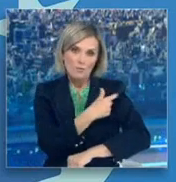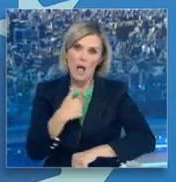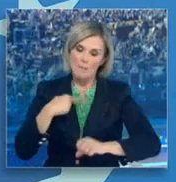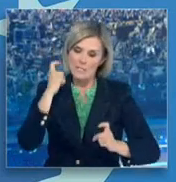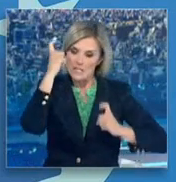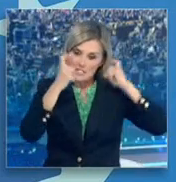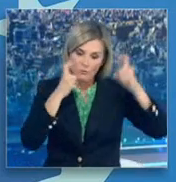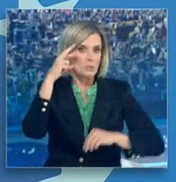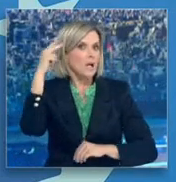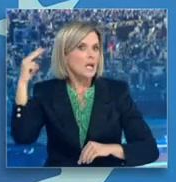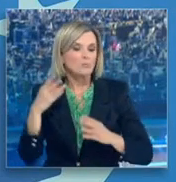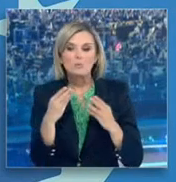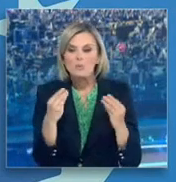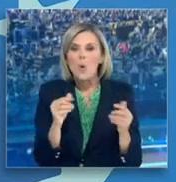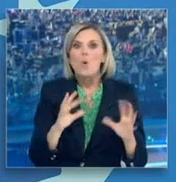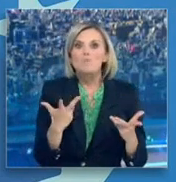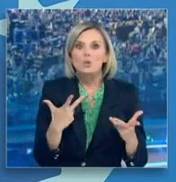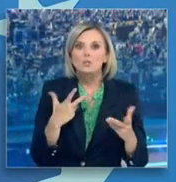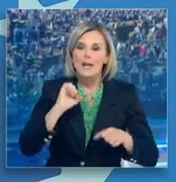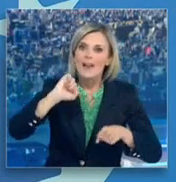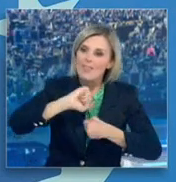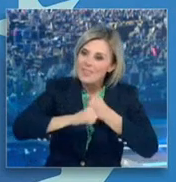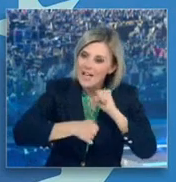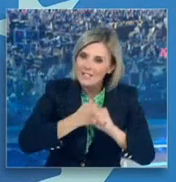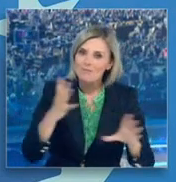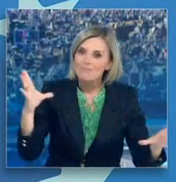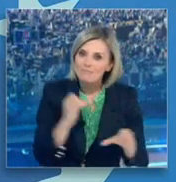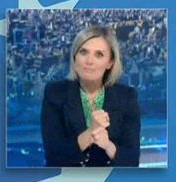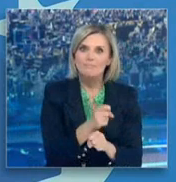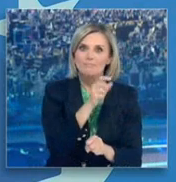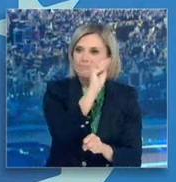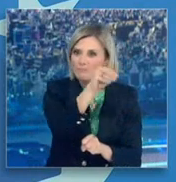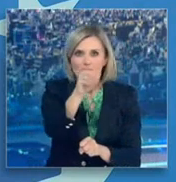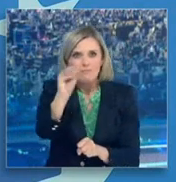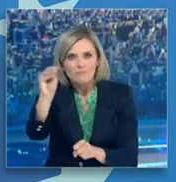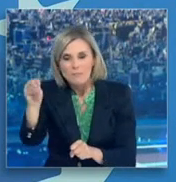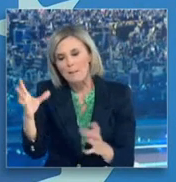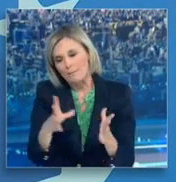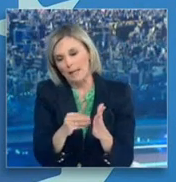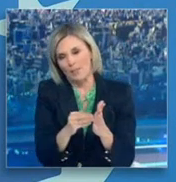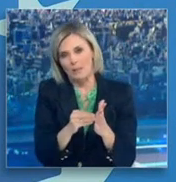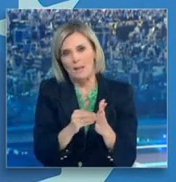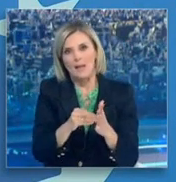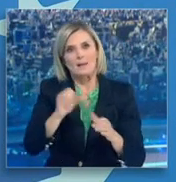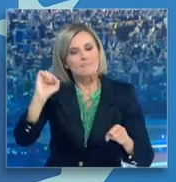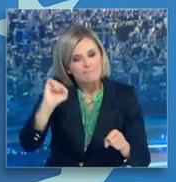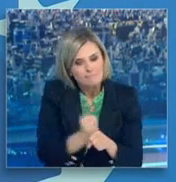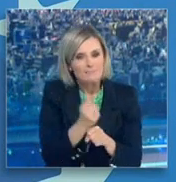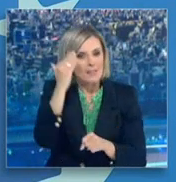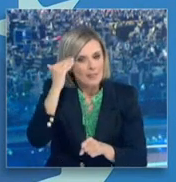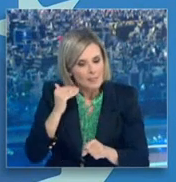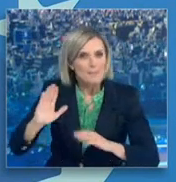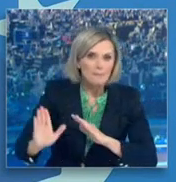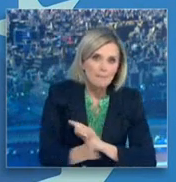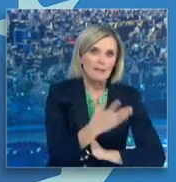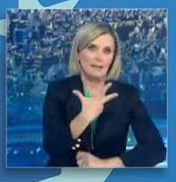πιο δημιουργικά πώς θα προσεγγίσουμε συμπολίτες μας οι οποίοι μπορεί να μην έχουν πάρει ακόμα αυτή την απόφαση. Θέλω βέβαια